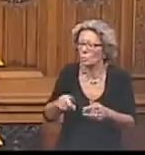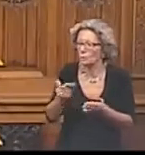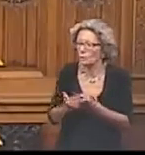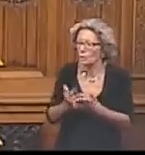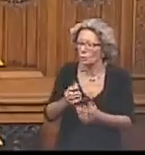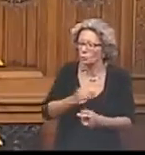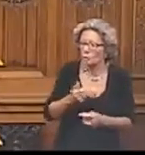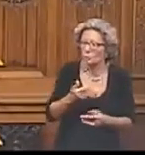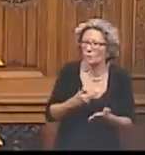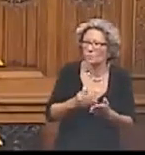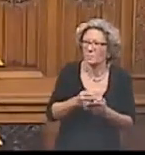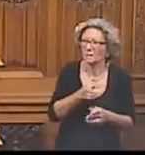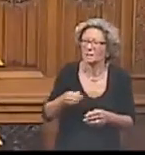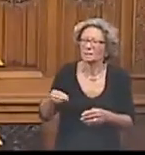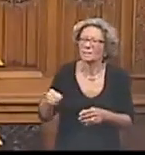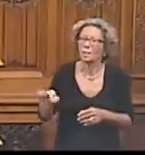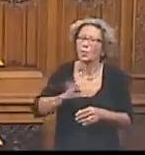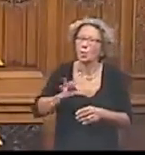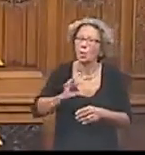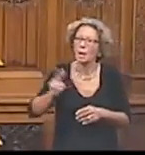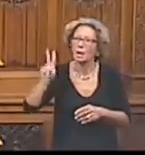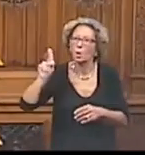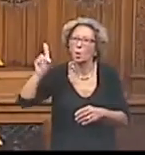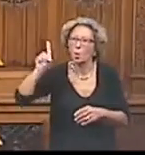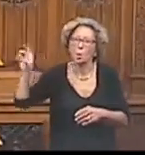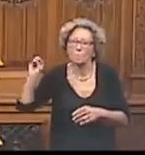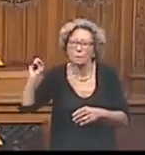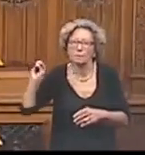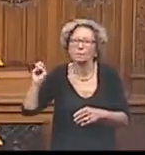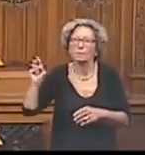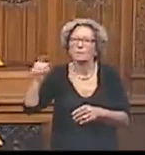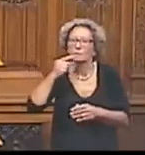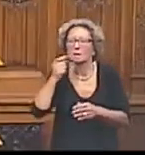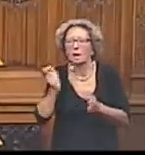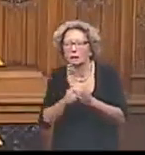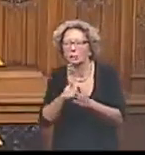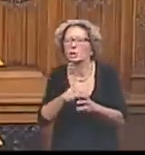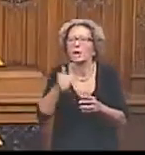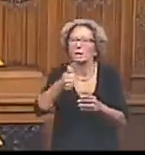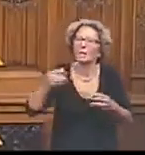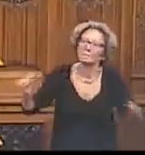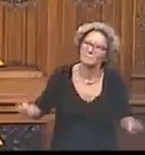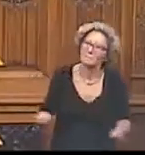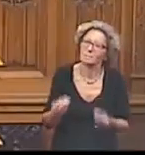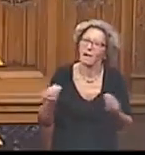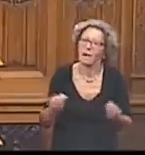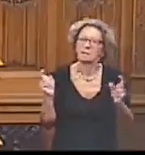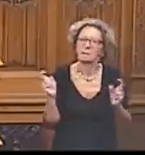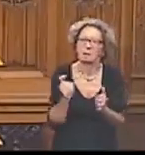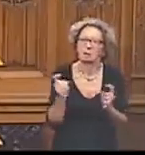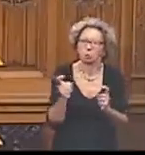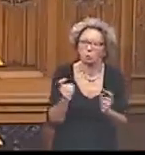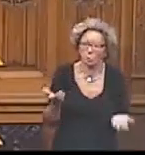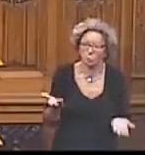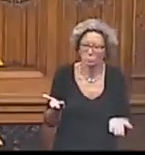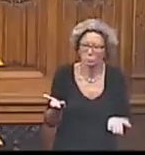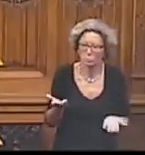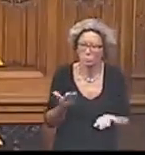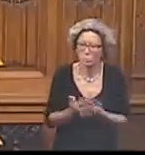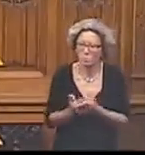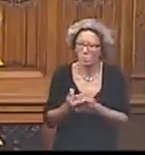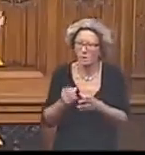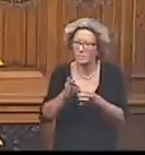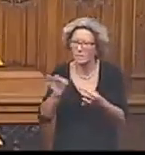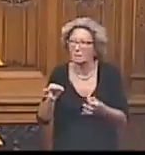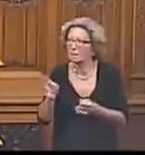das zu schaffen, was der Herr Kollege Ulm eingefordert hat, nämlich eine sachliche Diskussion. Man könnte sich damit auseinandersetzen, was Sätze bedeuten.